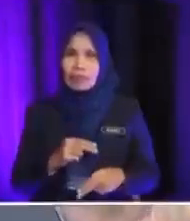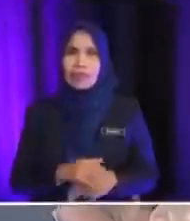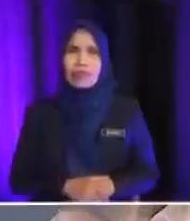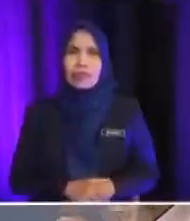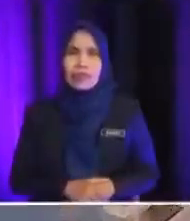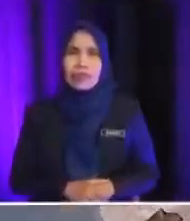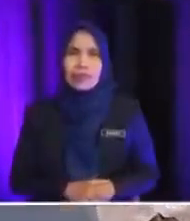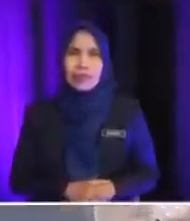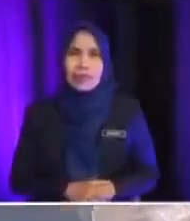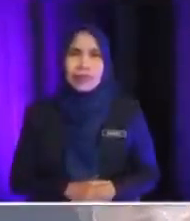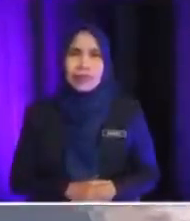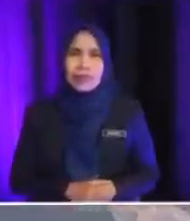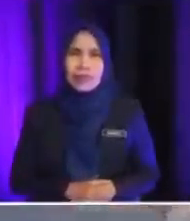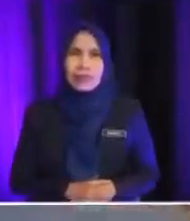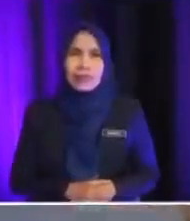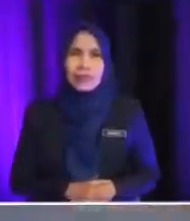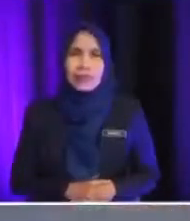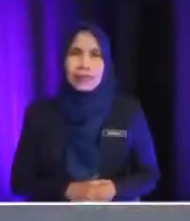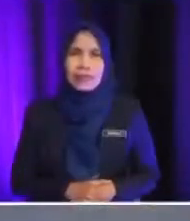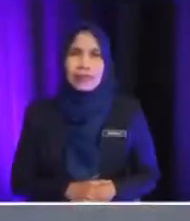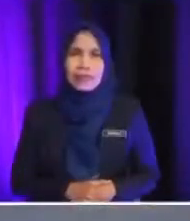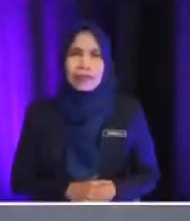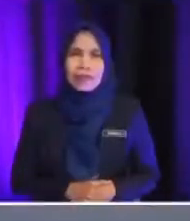Okey, hati-hati ya. Okey, kasih cikgu.